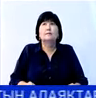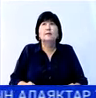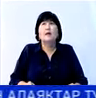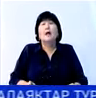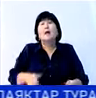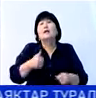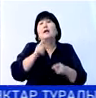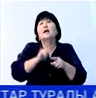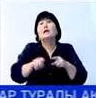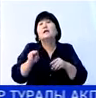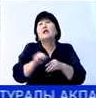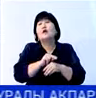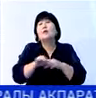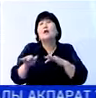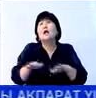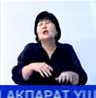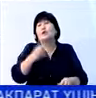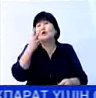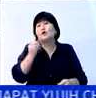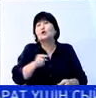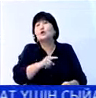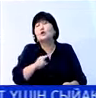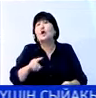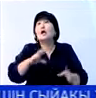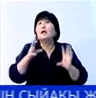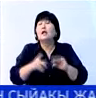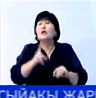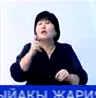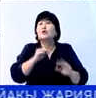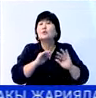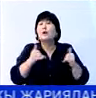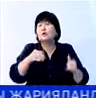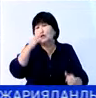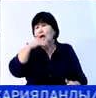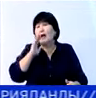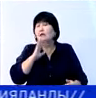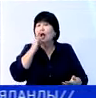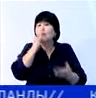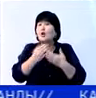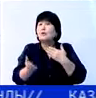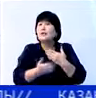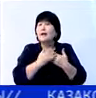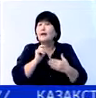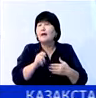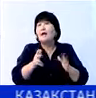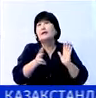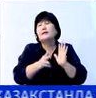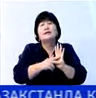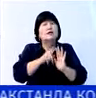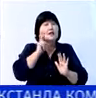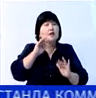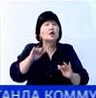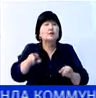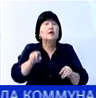Негізі жедел профилактикалық іс-шарасы 3 күнге созылды. Нәтижесінде 100 бала үшін ата-аналары жауапкершілікке тартылды. 8 жасөспірім